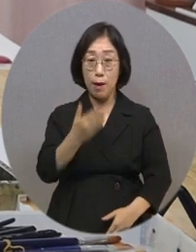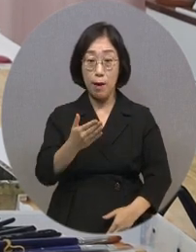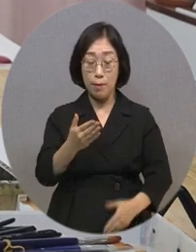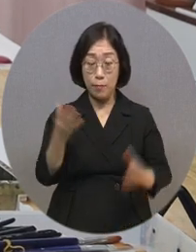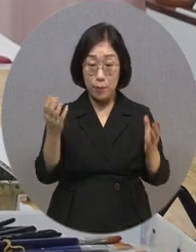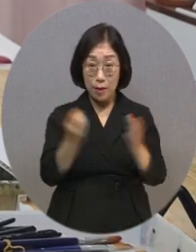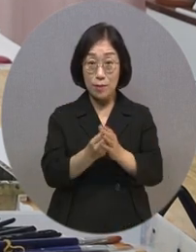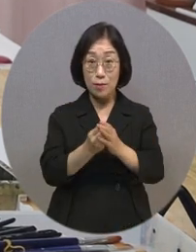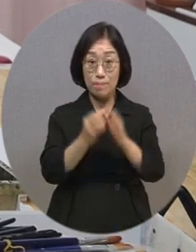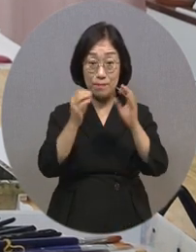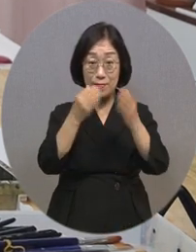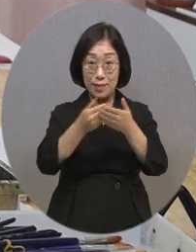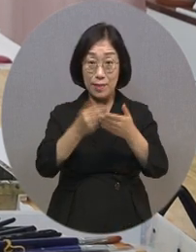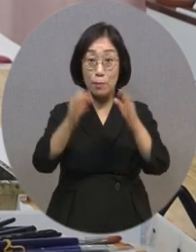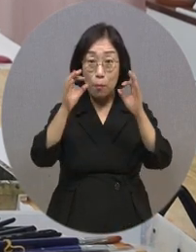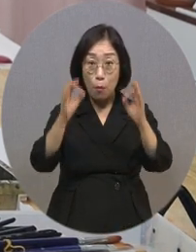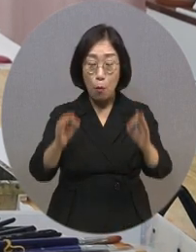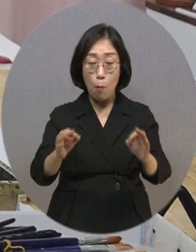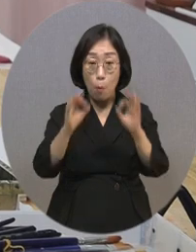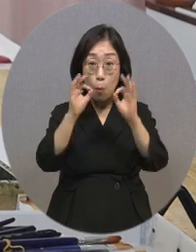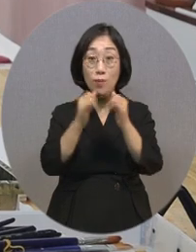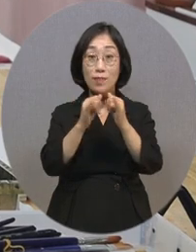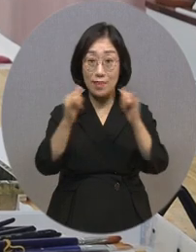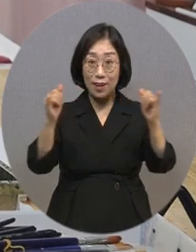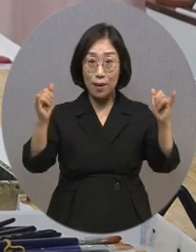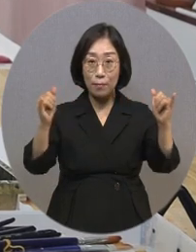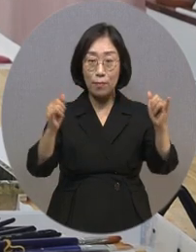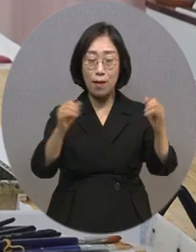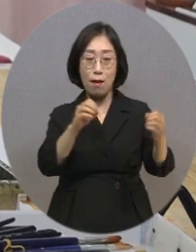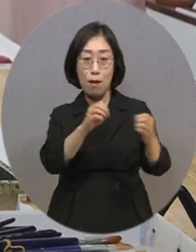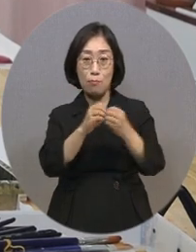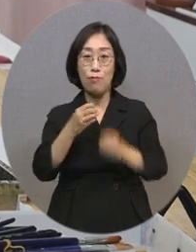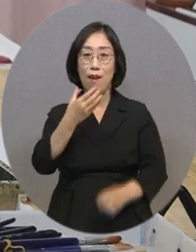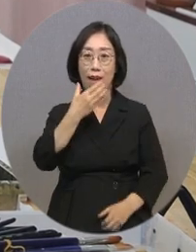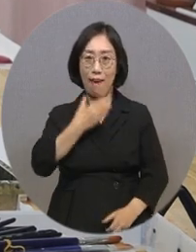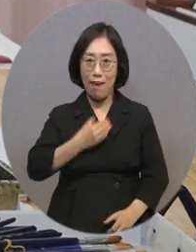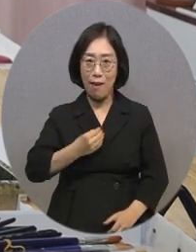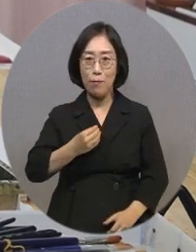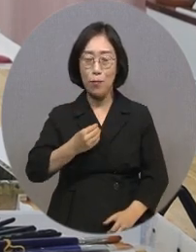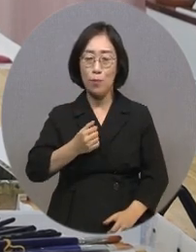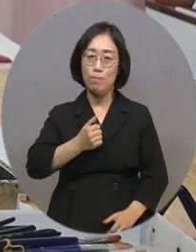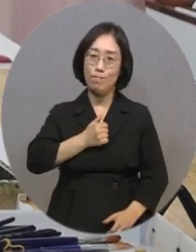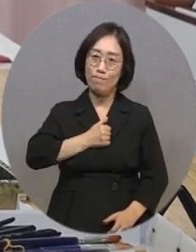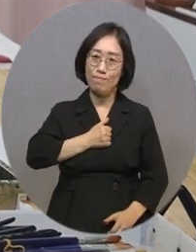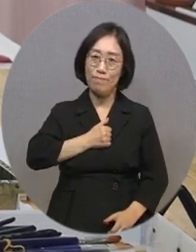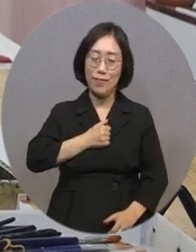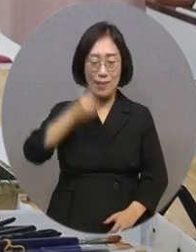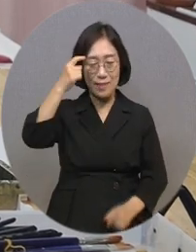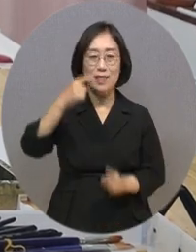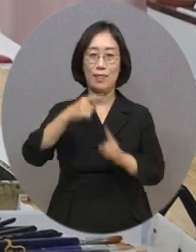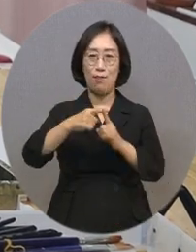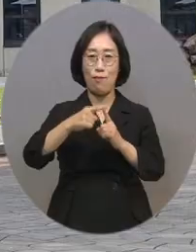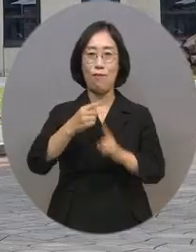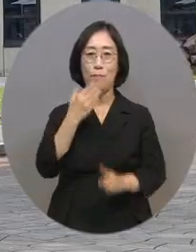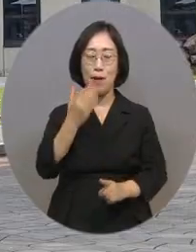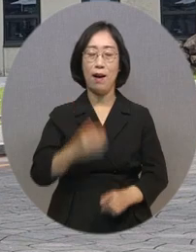작품을 볼 때 감상자들 역시 행복과 긍정적인 감정을 느끼게